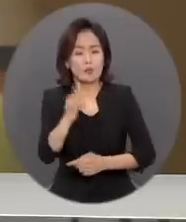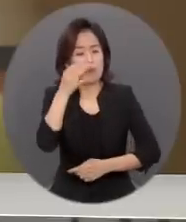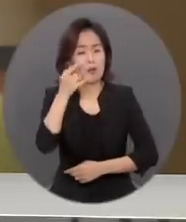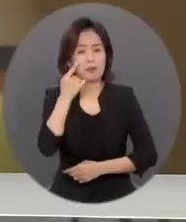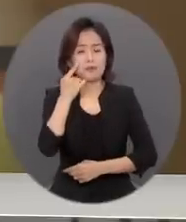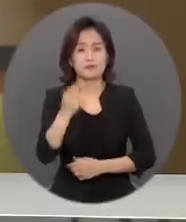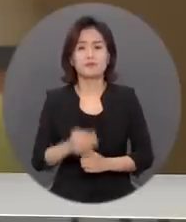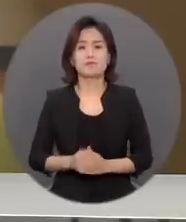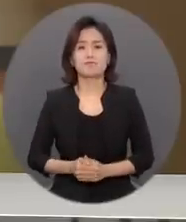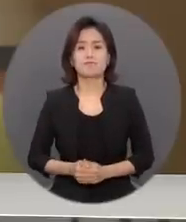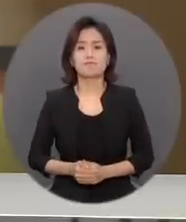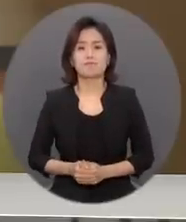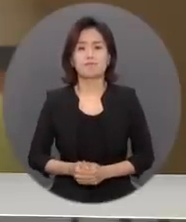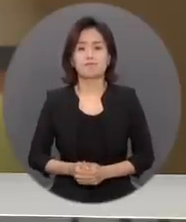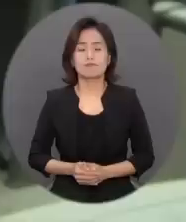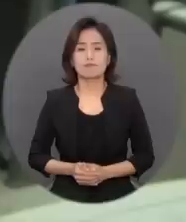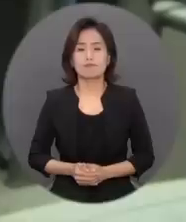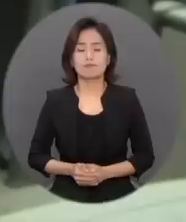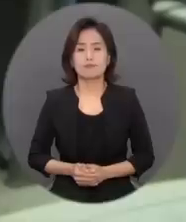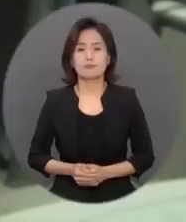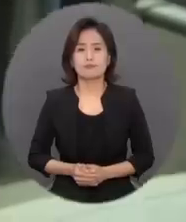기자가 단독 보도합니다.